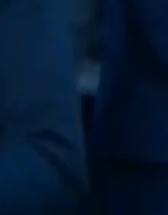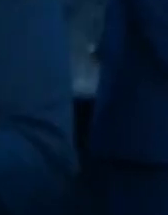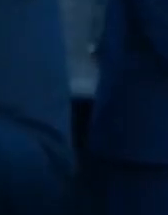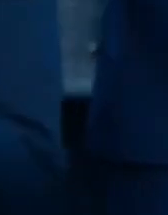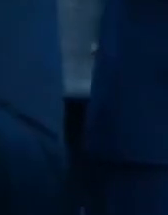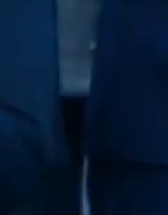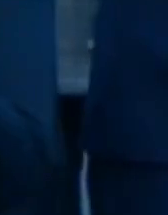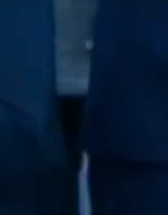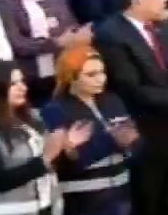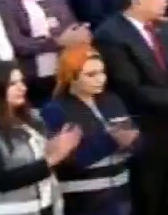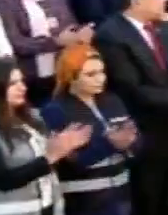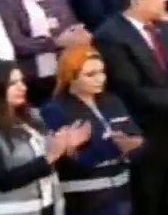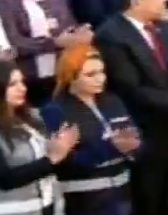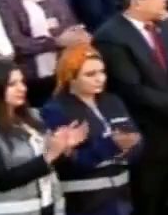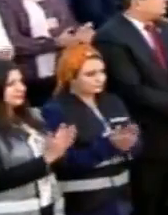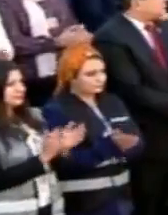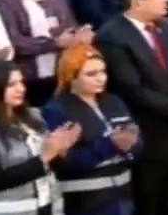ده